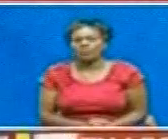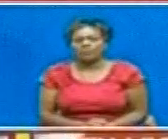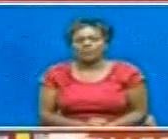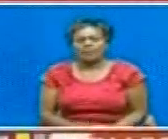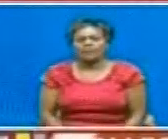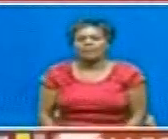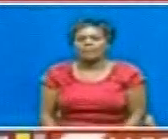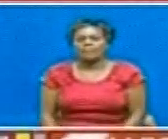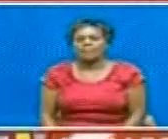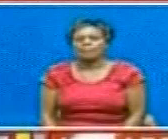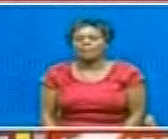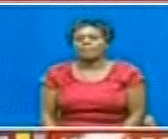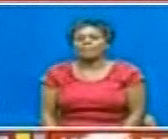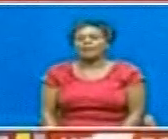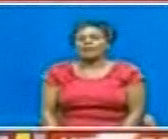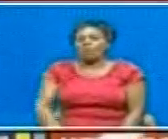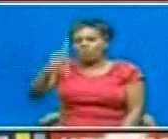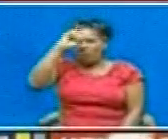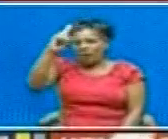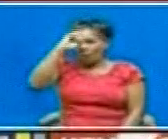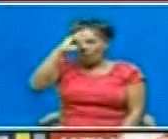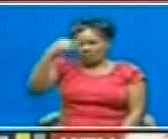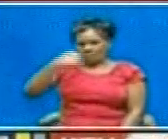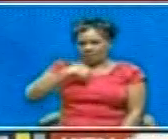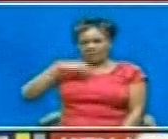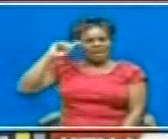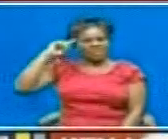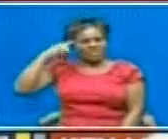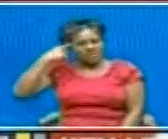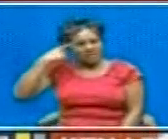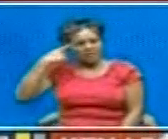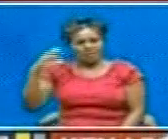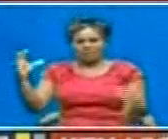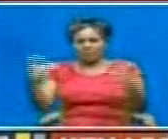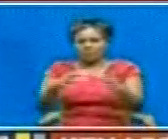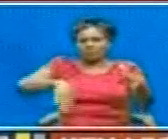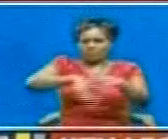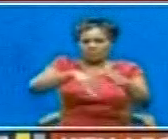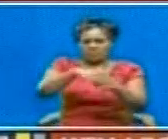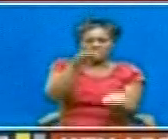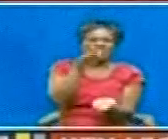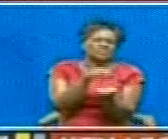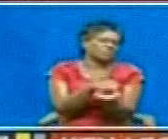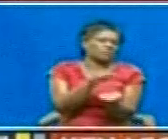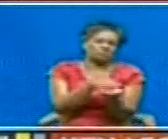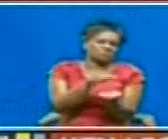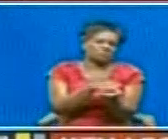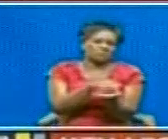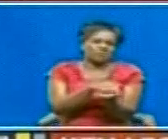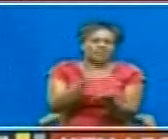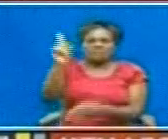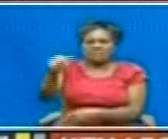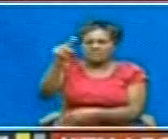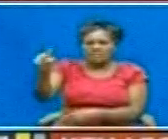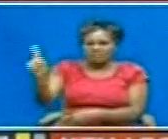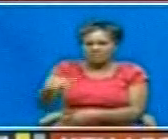debi? Kulingana na ubashiri wangu, mimi nafikiria bado kiwango cha mpira hapa nchini Kenya bado uko chini. Tunafanya makosa